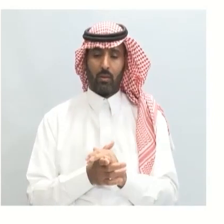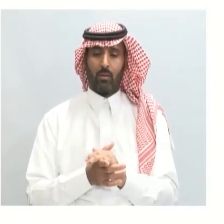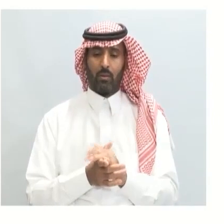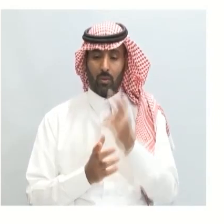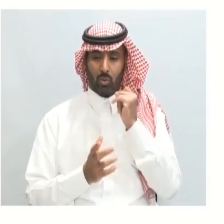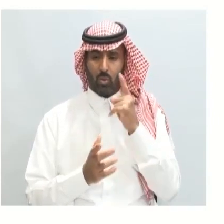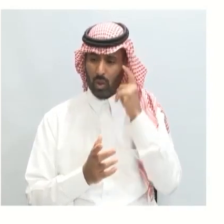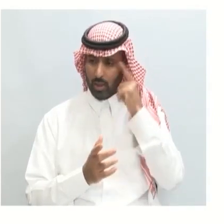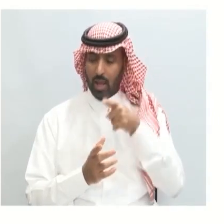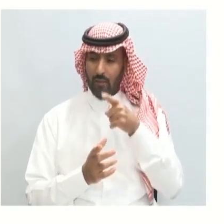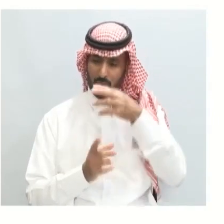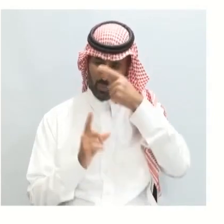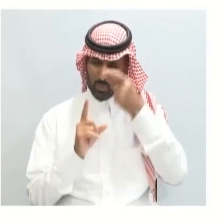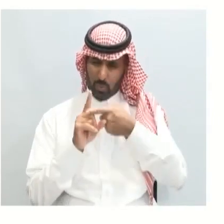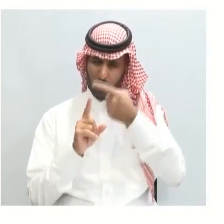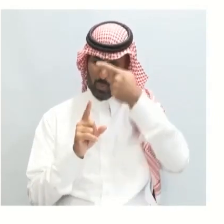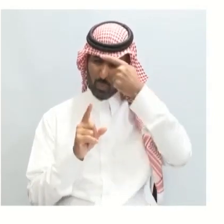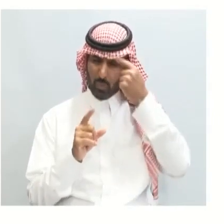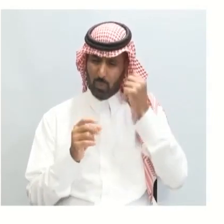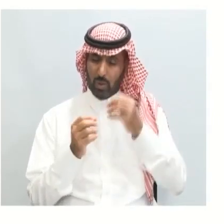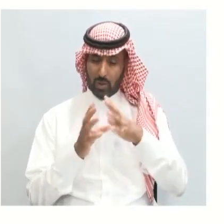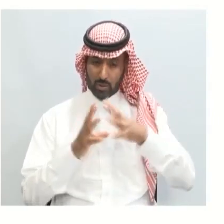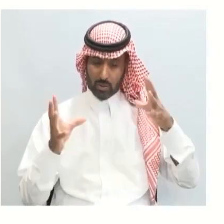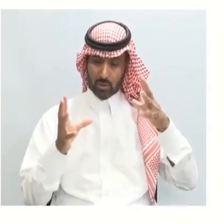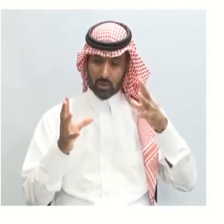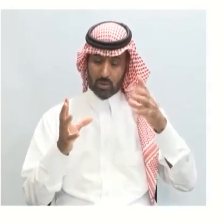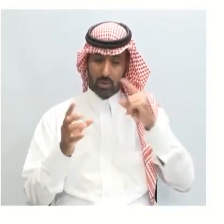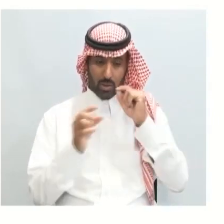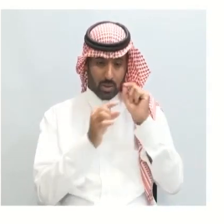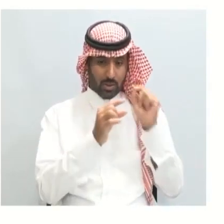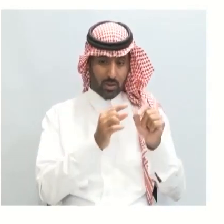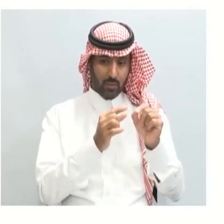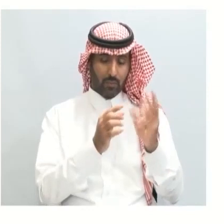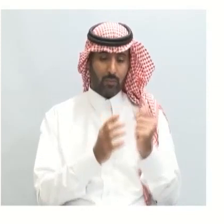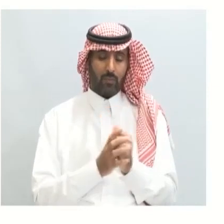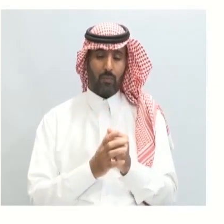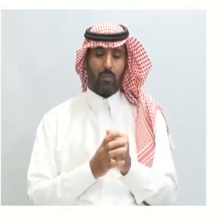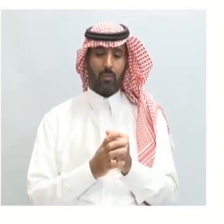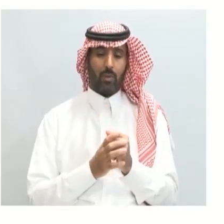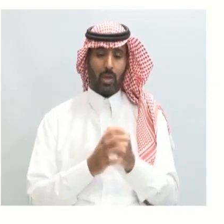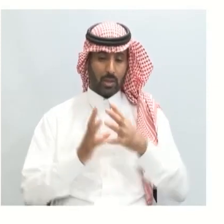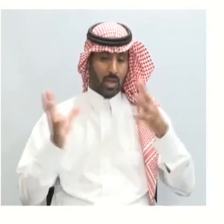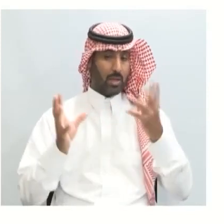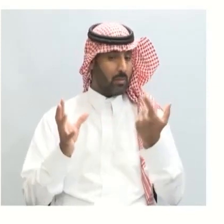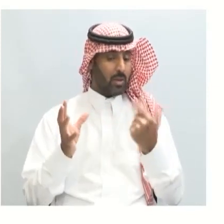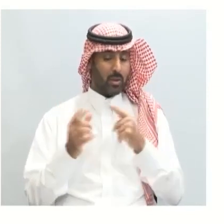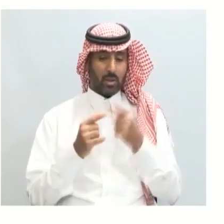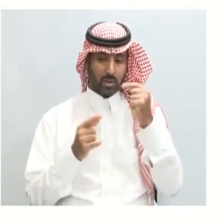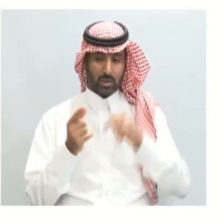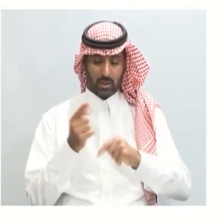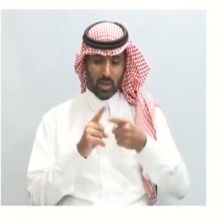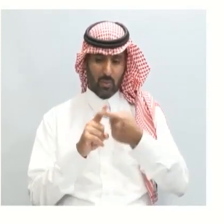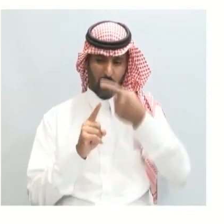يمكنك توقع درجه الحراره التي يصبح عندها الحجم عند صفر لاحظ هنا عند الصفر الى درجه